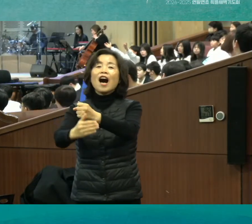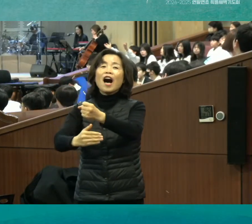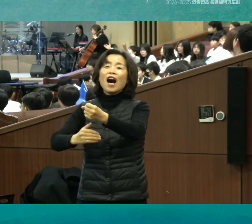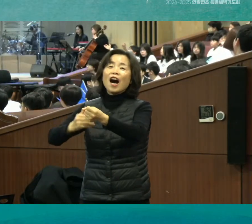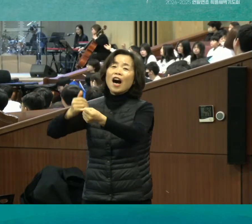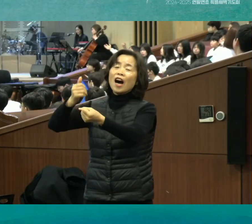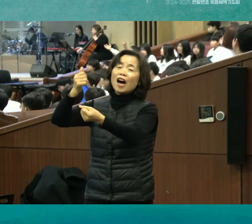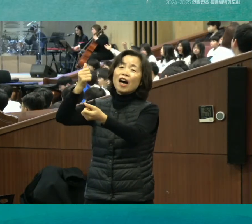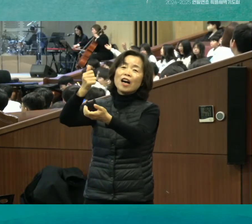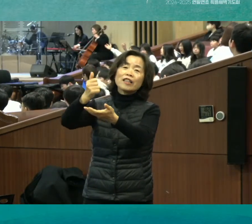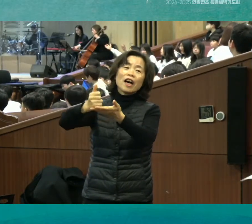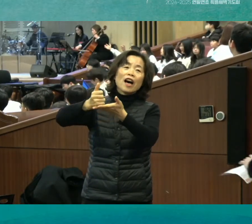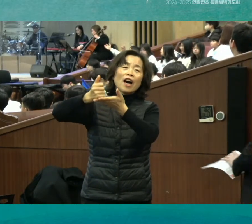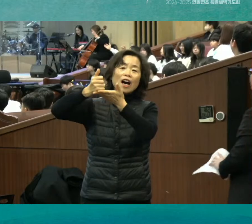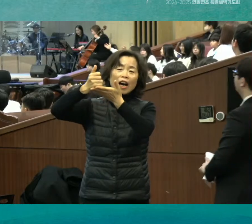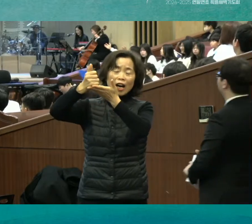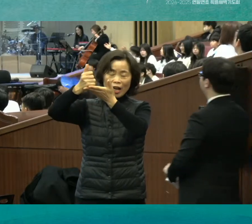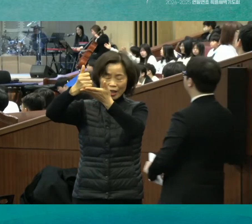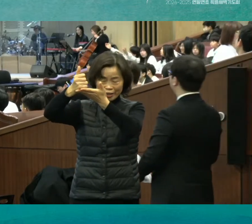마지막으로 주님 앞에